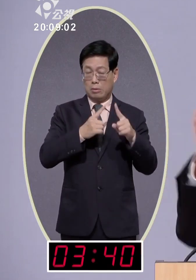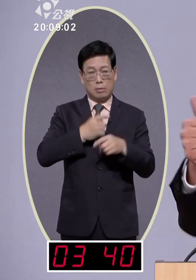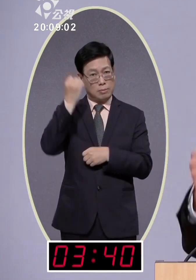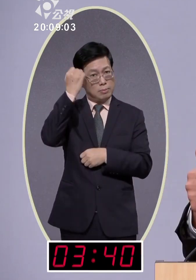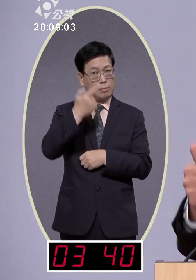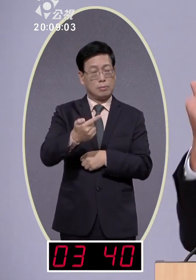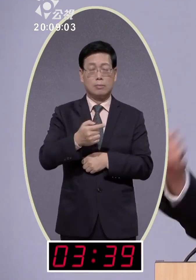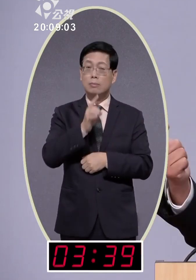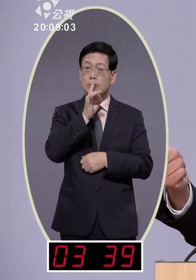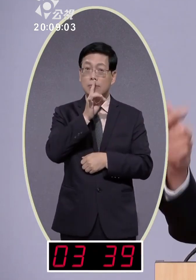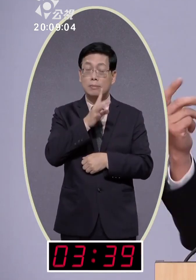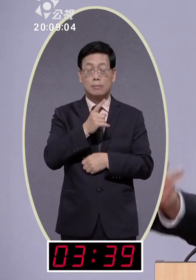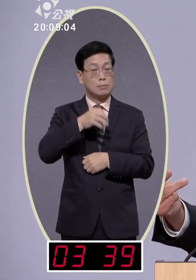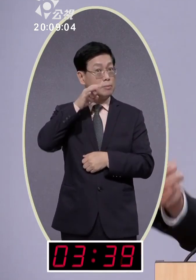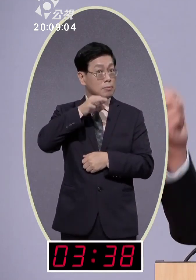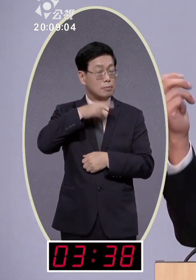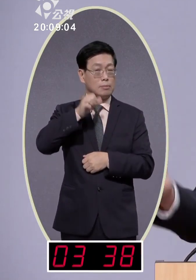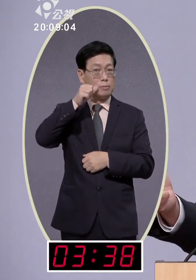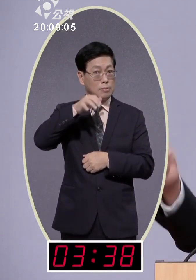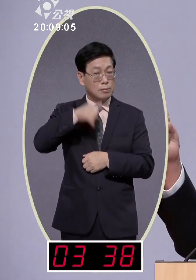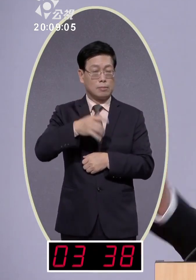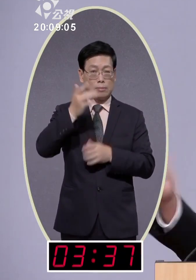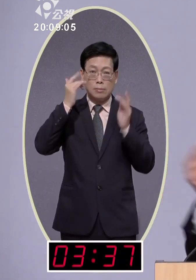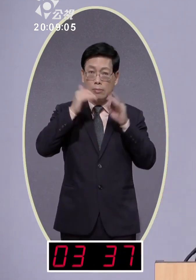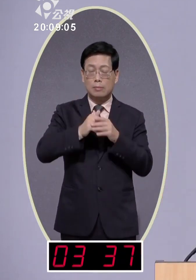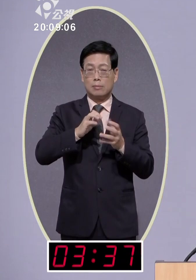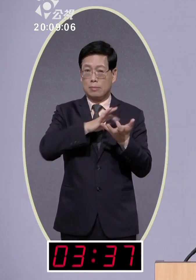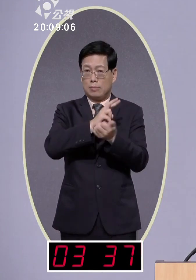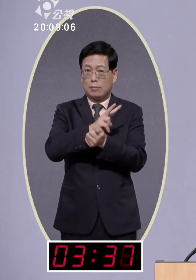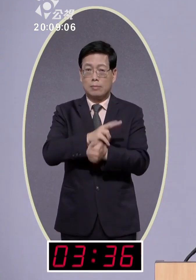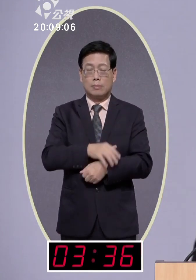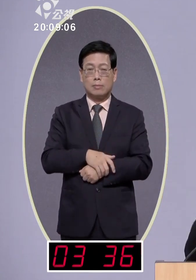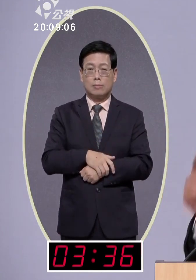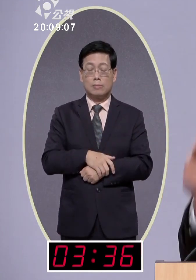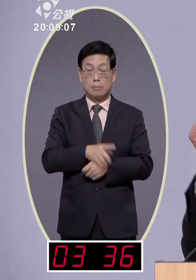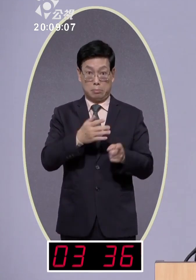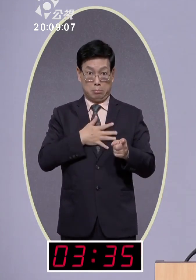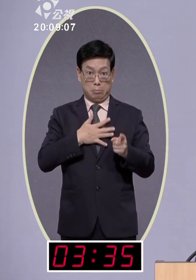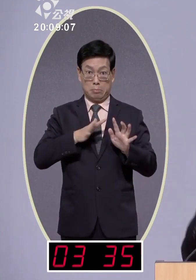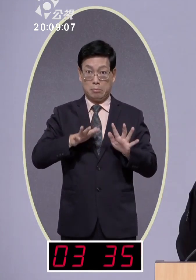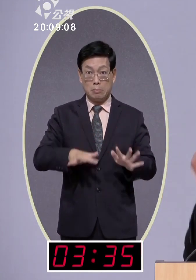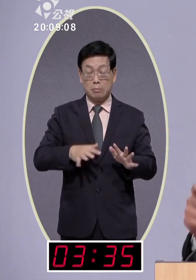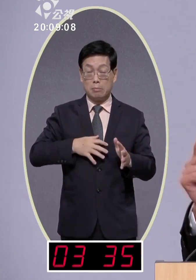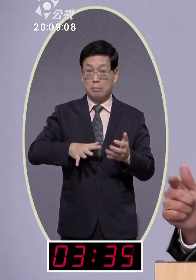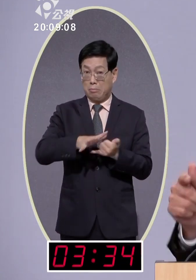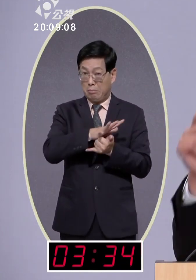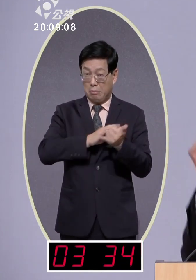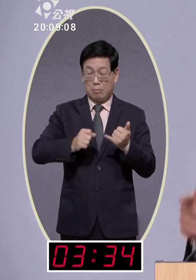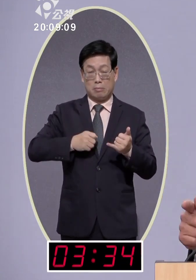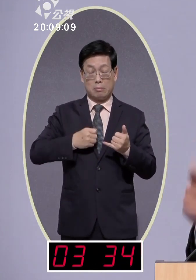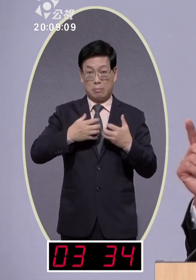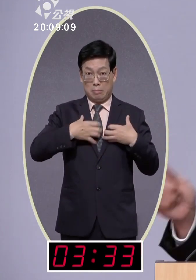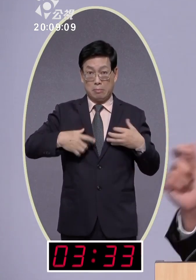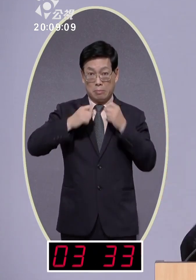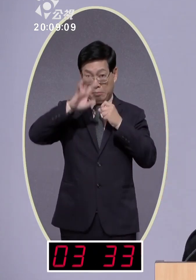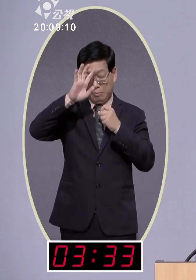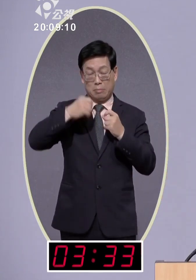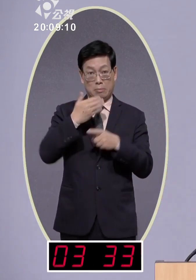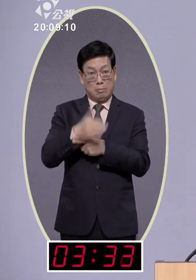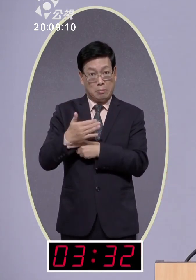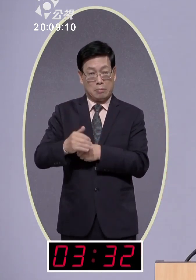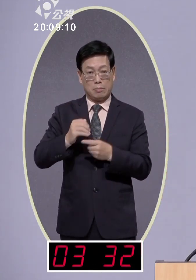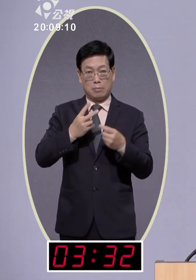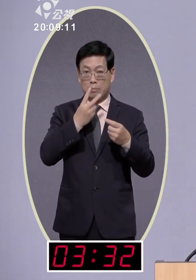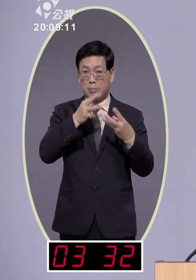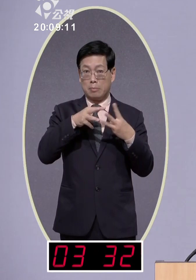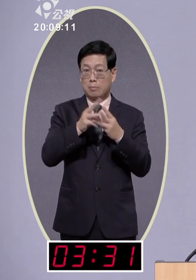吗？台中、彰化、苗栗、南投、云林，你知道现在台湾肺癌死亡率是全亚洲第二